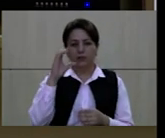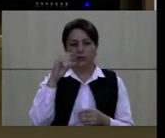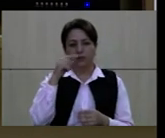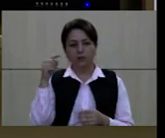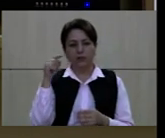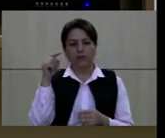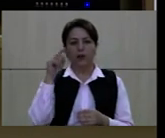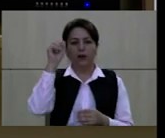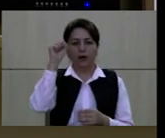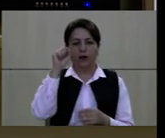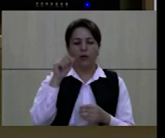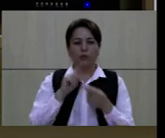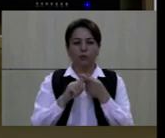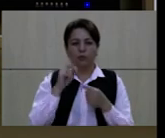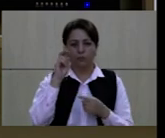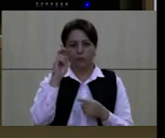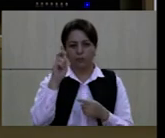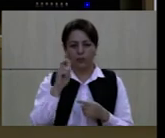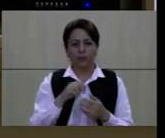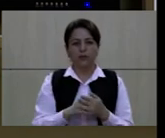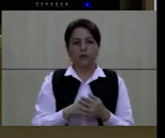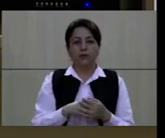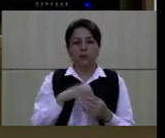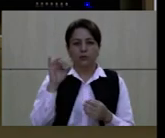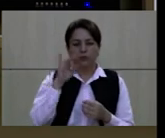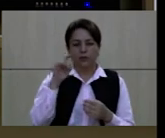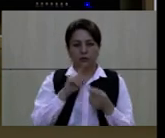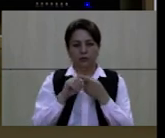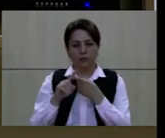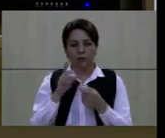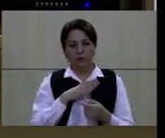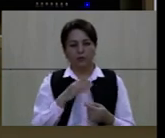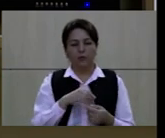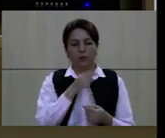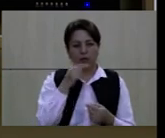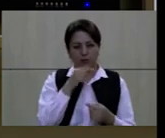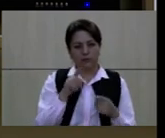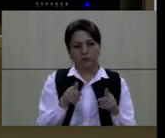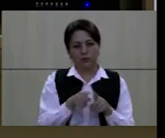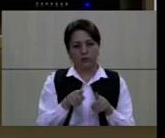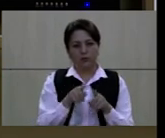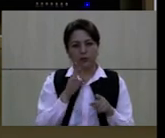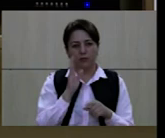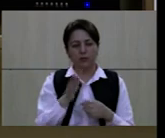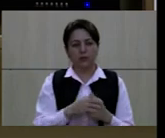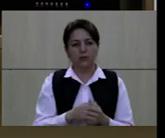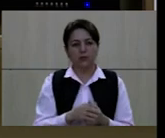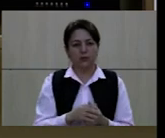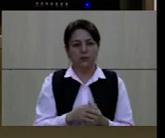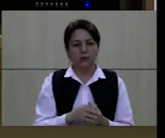A koşu B. Suratlarını uzunigina qo'shib qo'ydik. Ayrış ham xuddi shu tartibda amalga